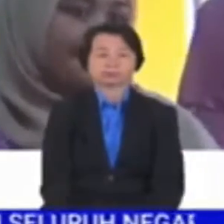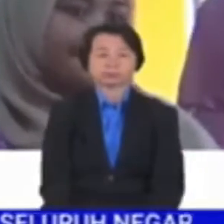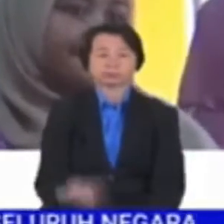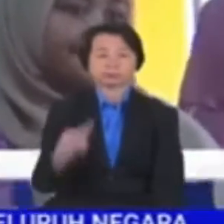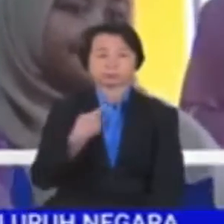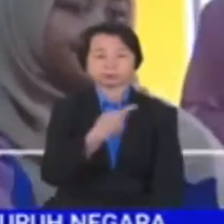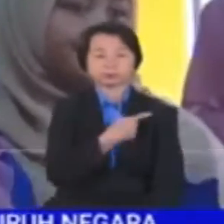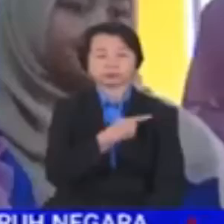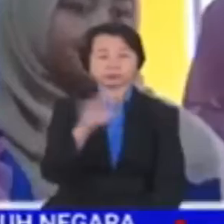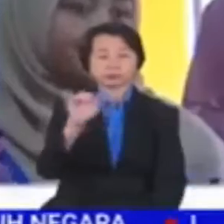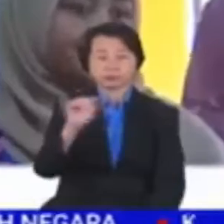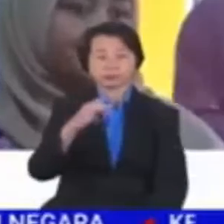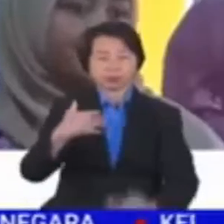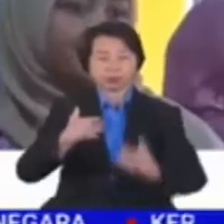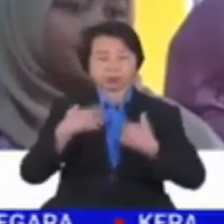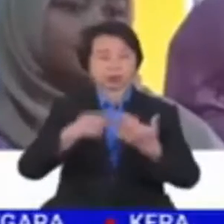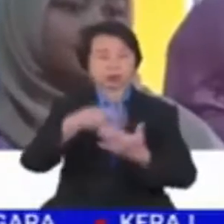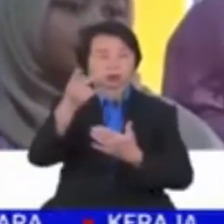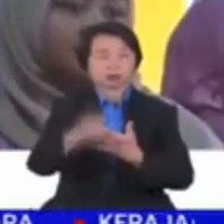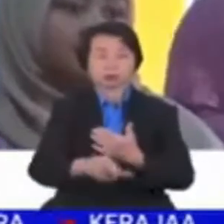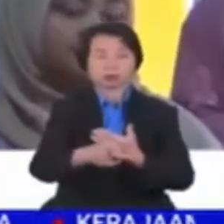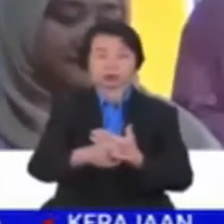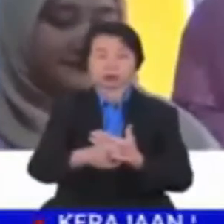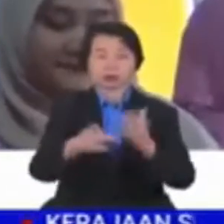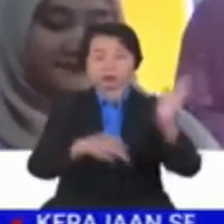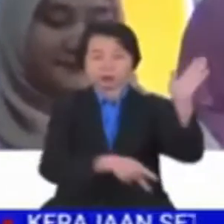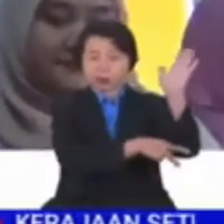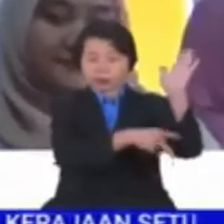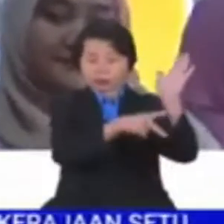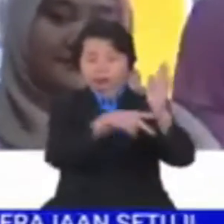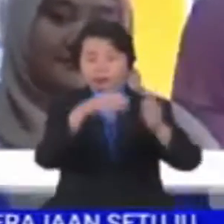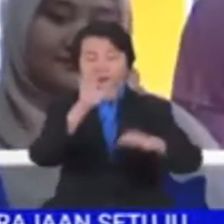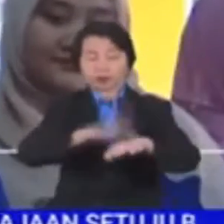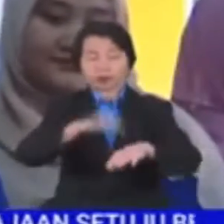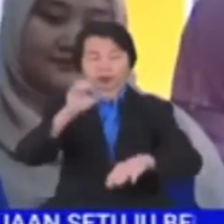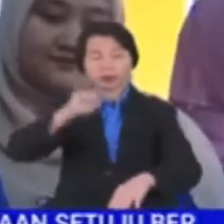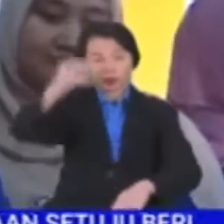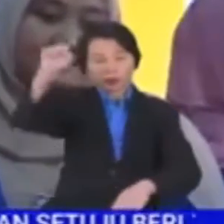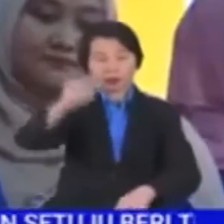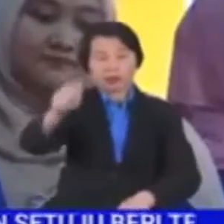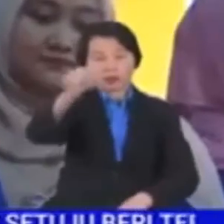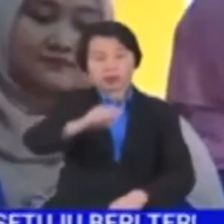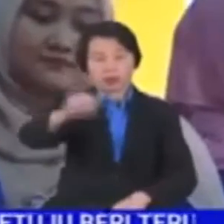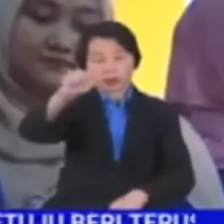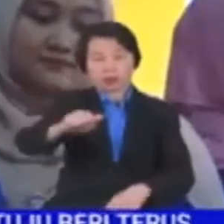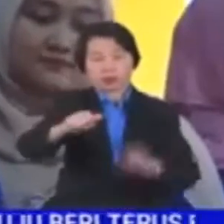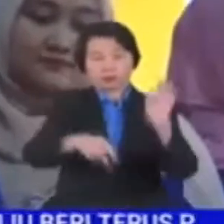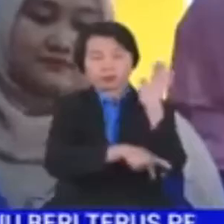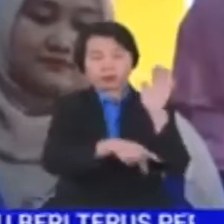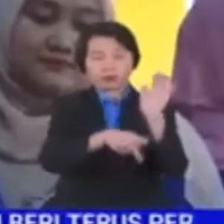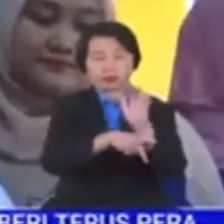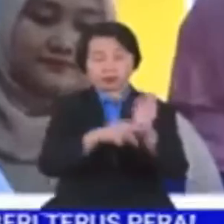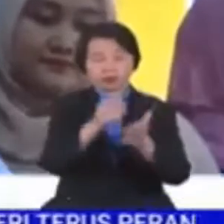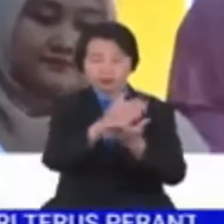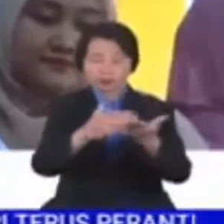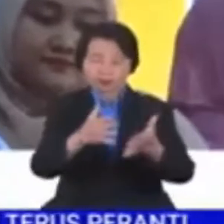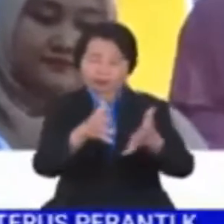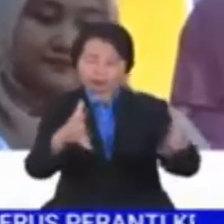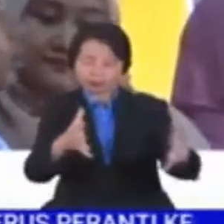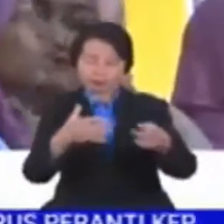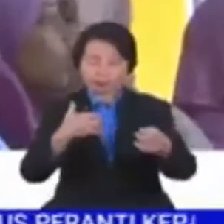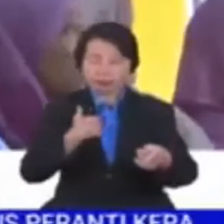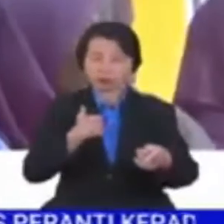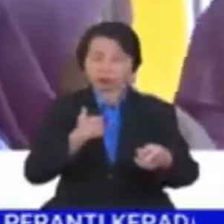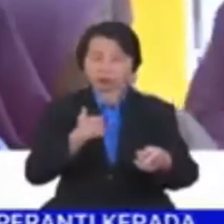Kita juga mengadakan program di peringkat parlimen yang kita panggil Merdeka at Parlimen, di mana sebahagian besar